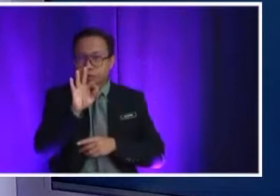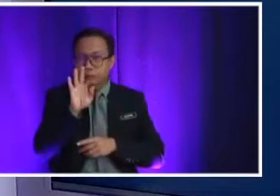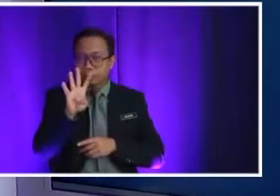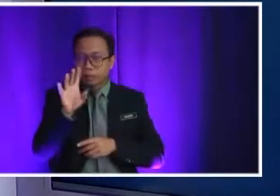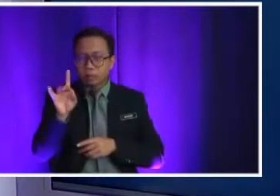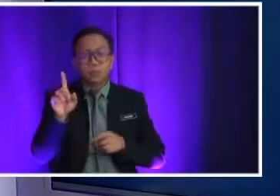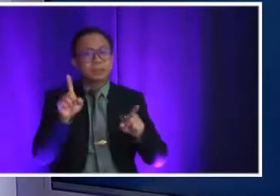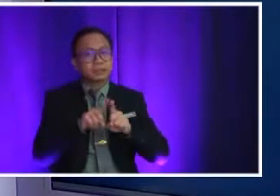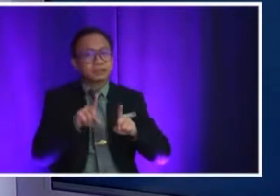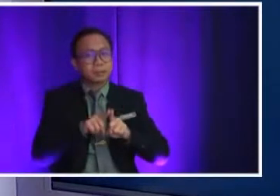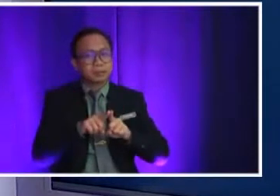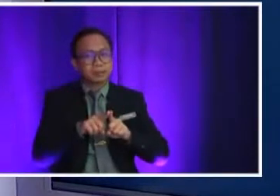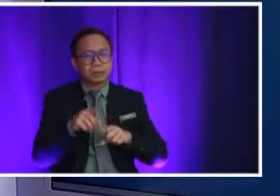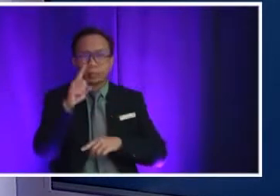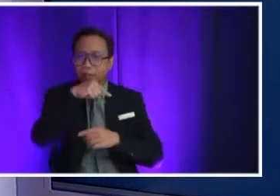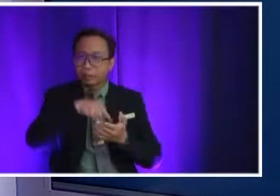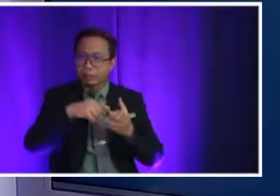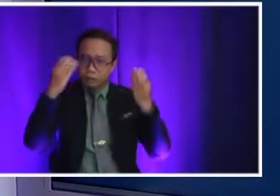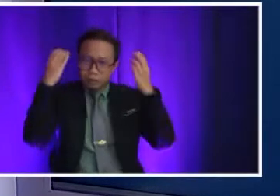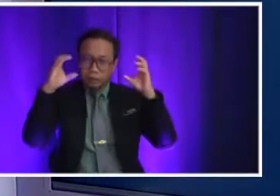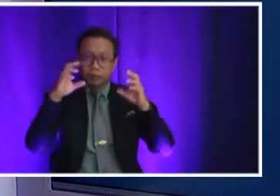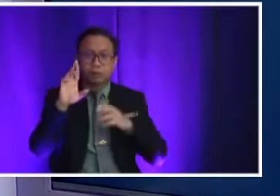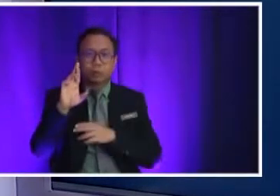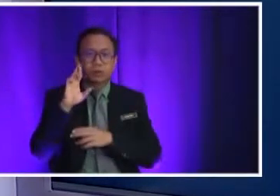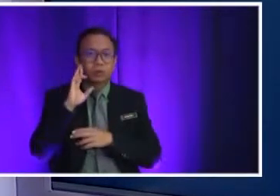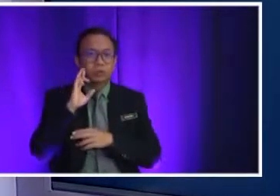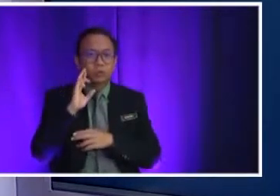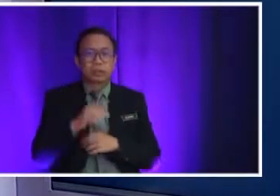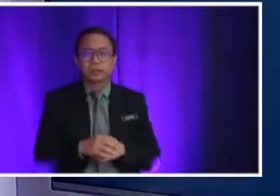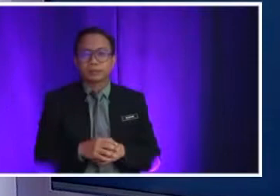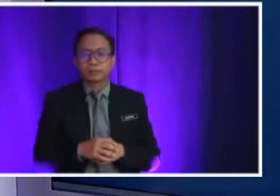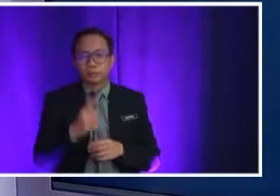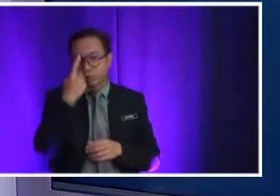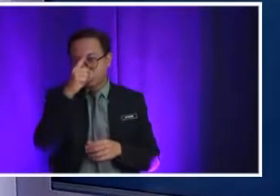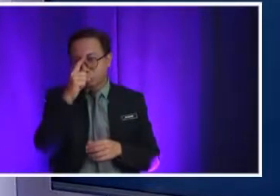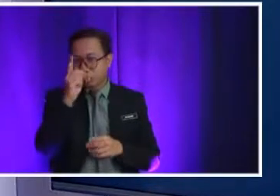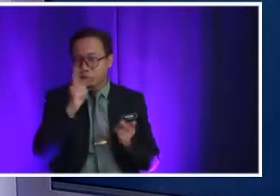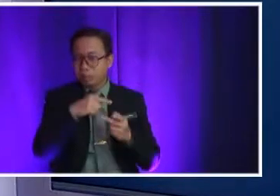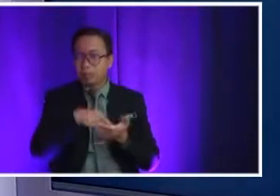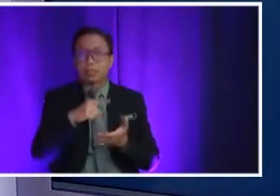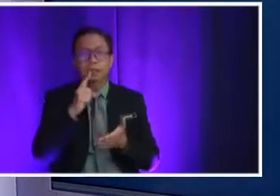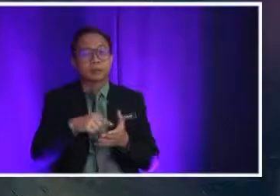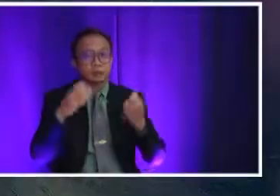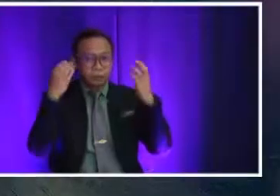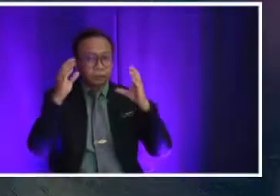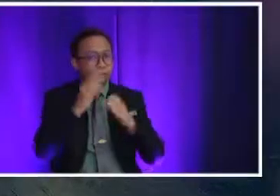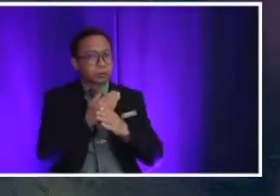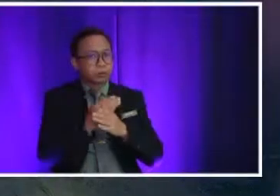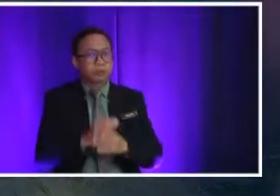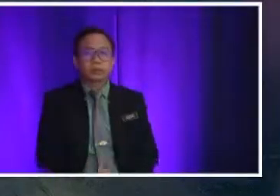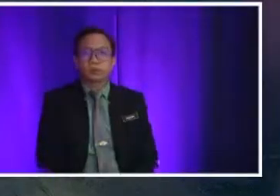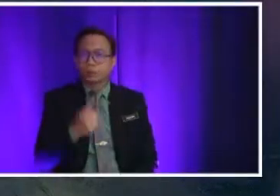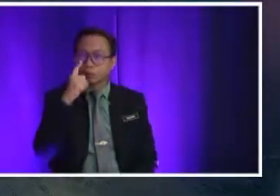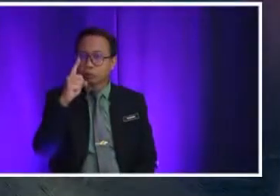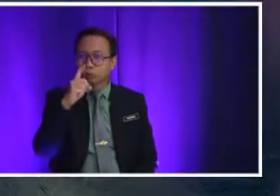bersamaan kita pada hari ini AC guru Rozana keju untuk sementara kali ini apakah ya kasih oksigen oke